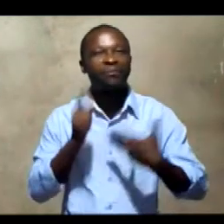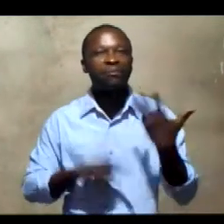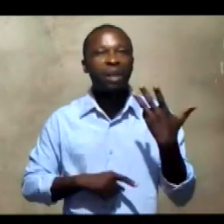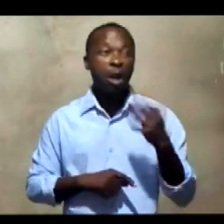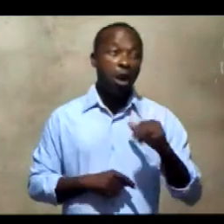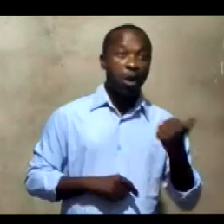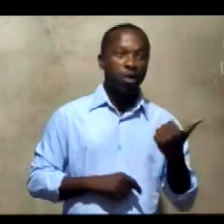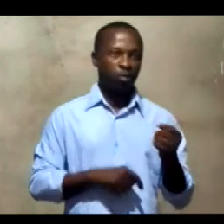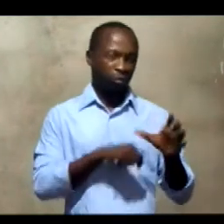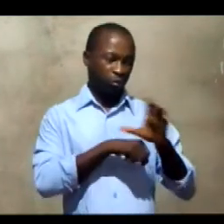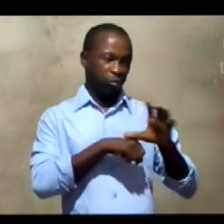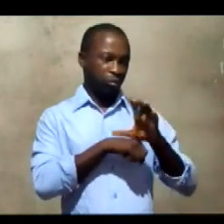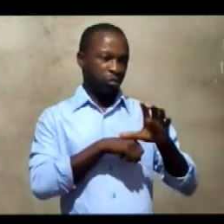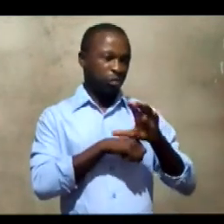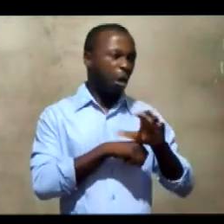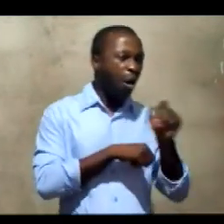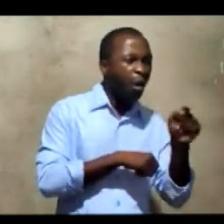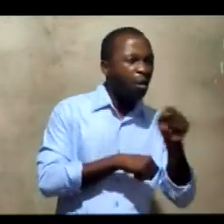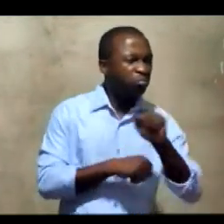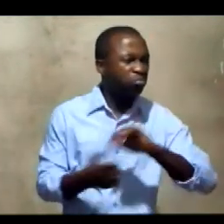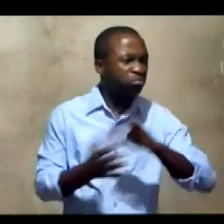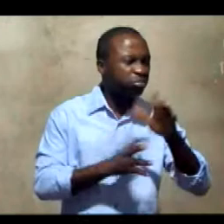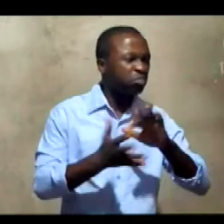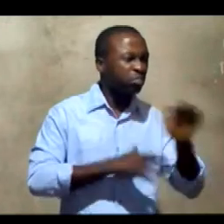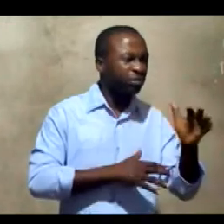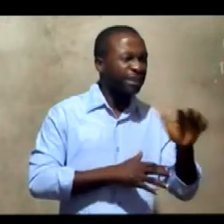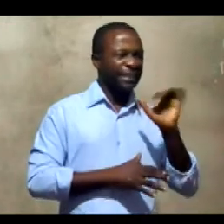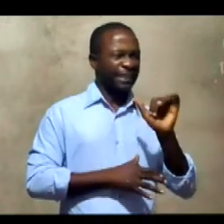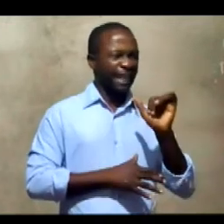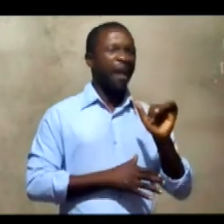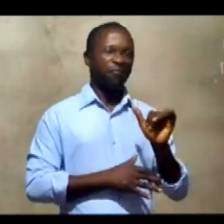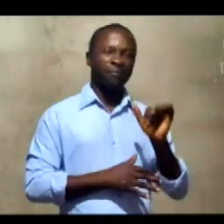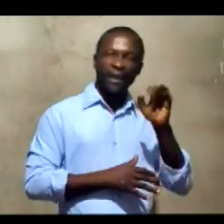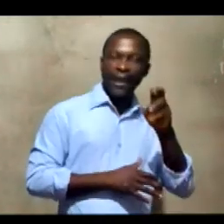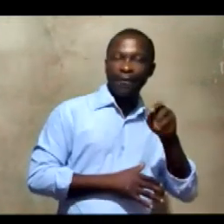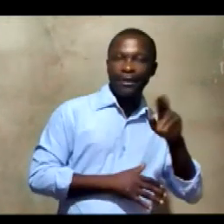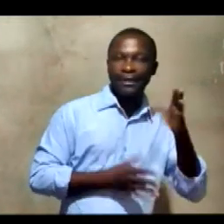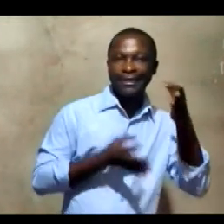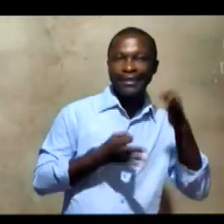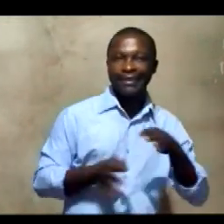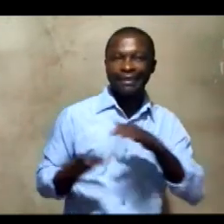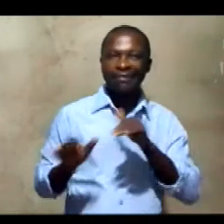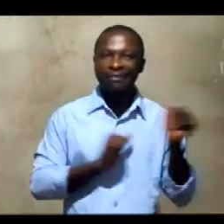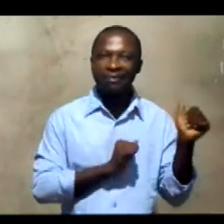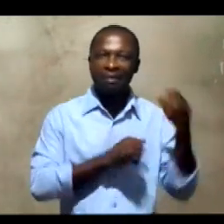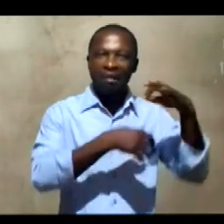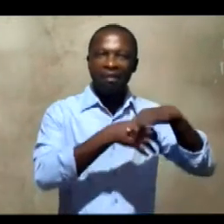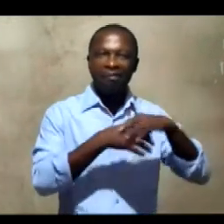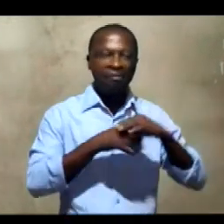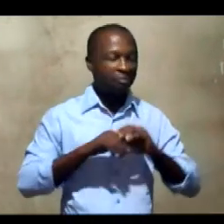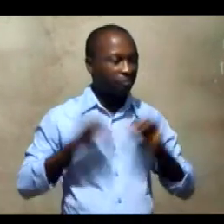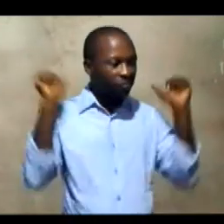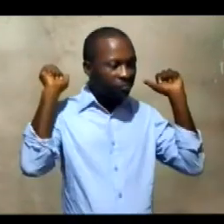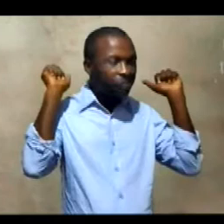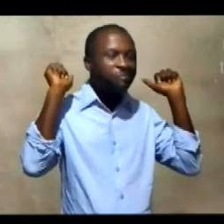contexte sociopolitique. Le contexte actuel, déjà le code électoral qui ne permet pas à ce